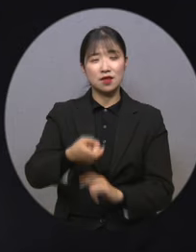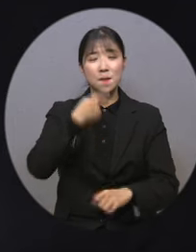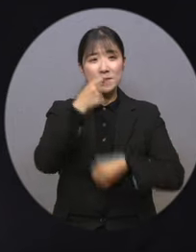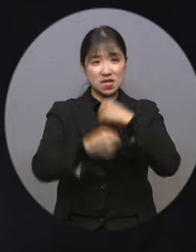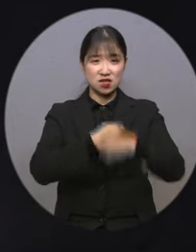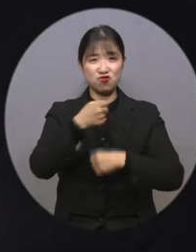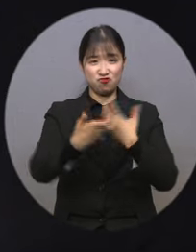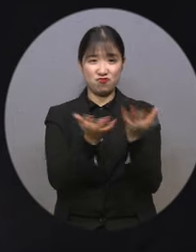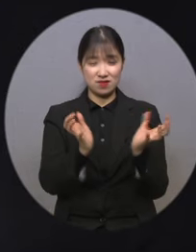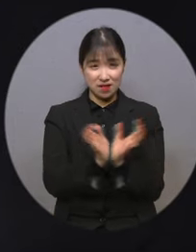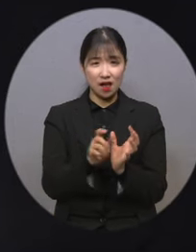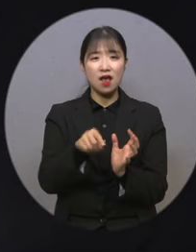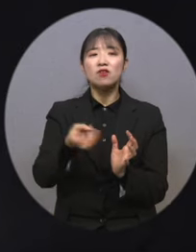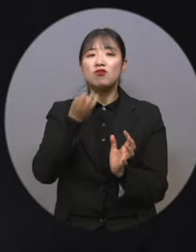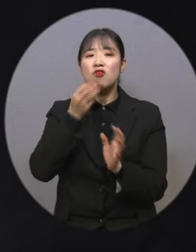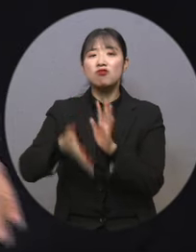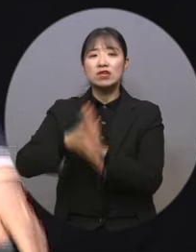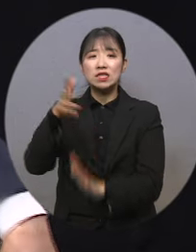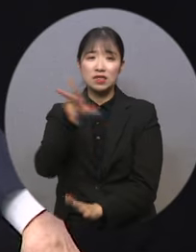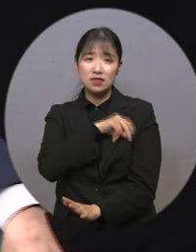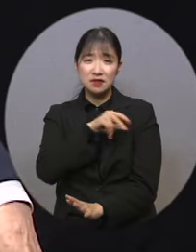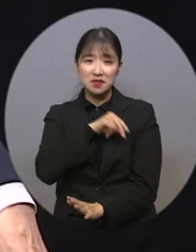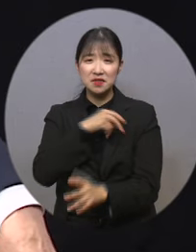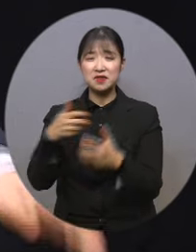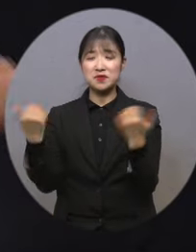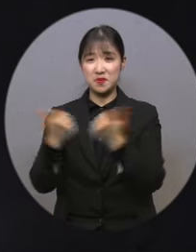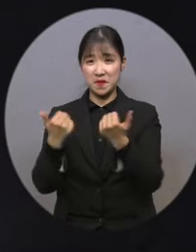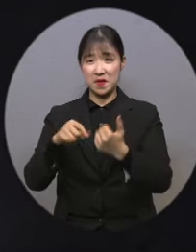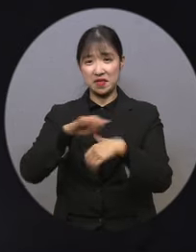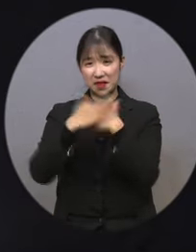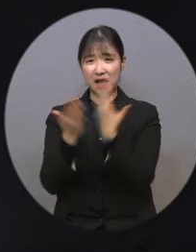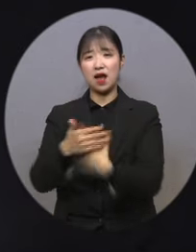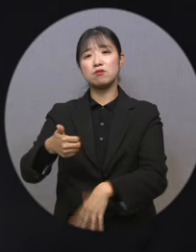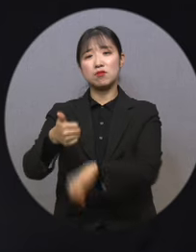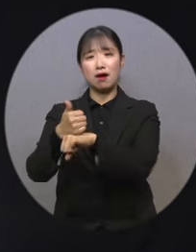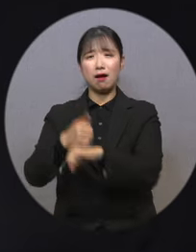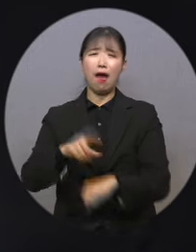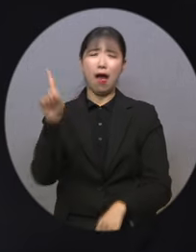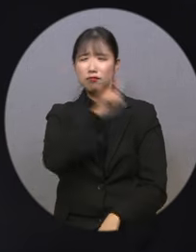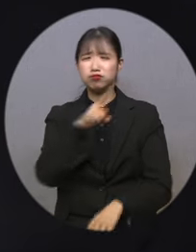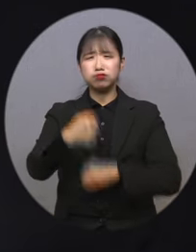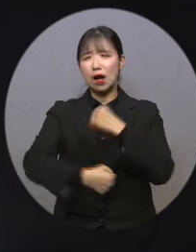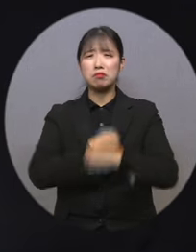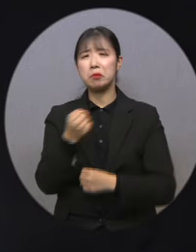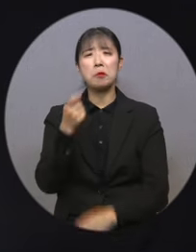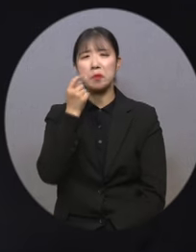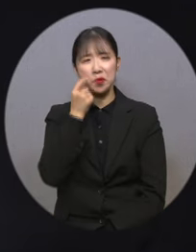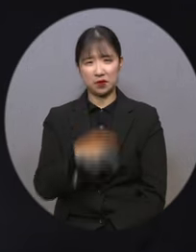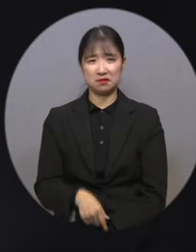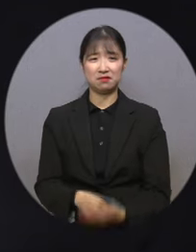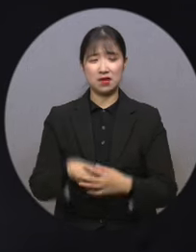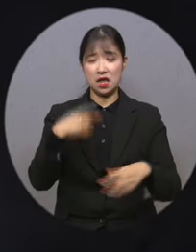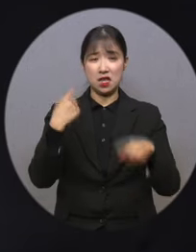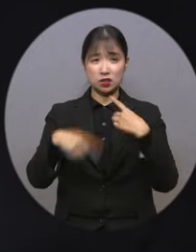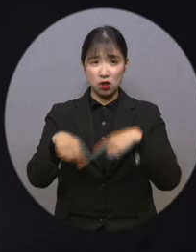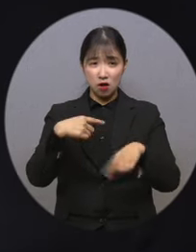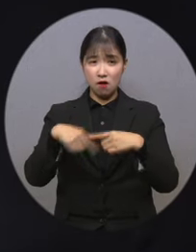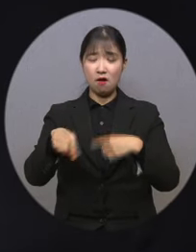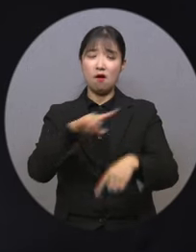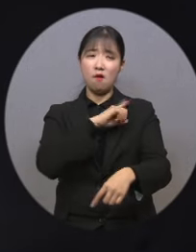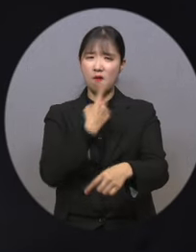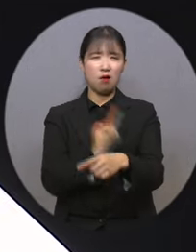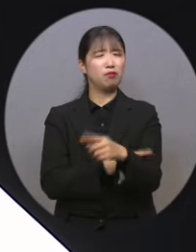서울시 의회를 장악하고 있어요. 마음대로 합니까? 아무도 마음대로 못해. 그럼 정권은 반